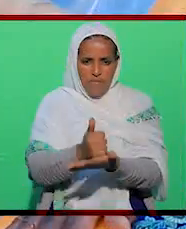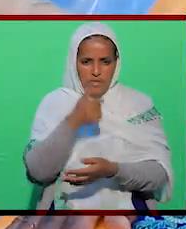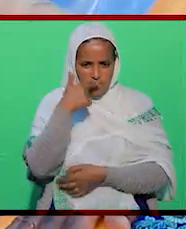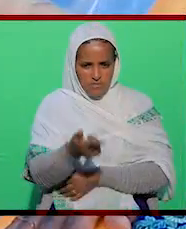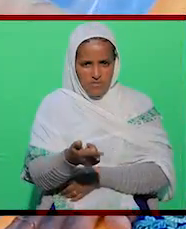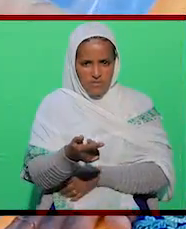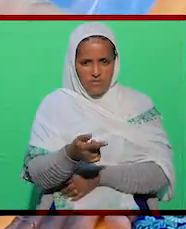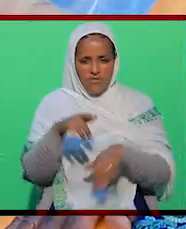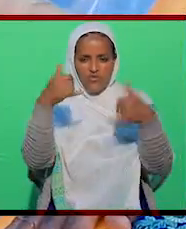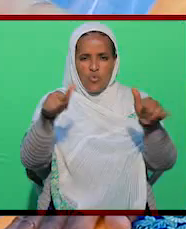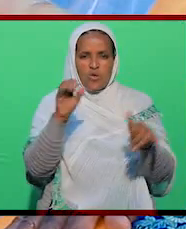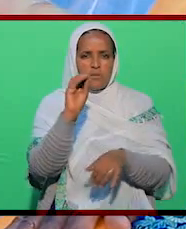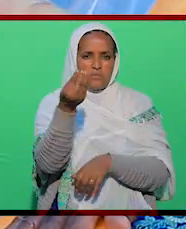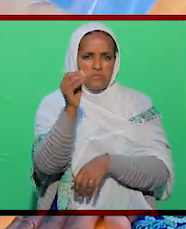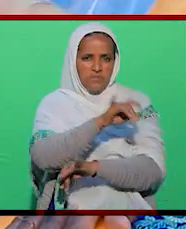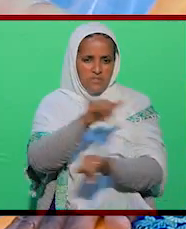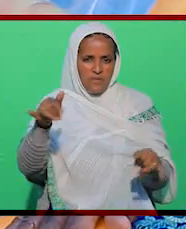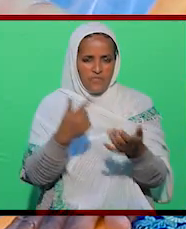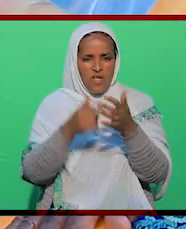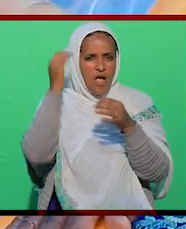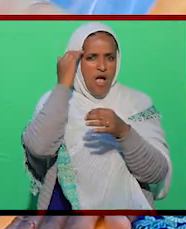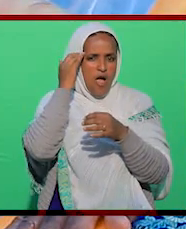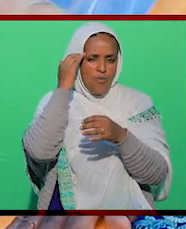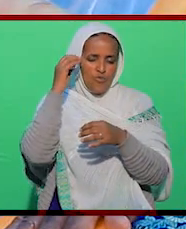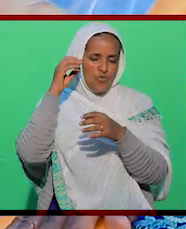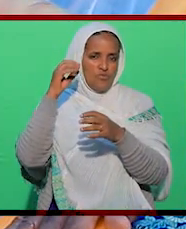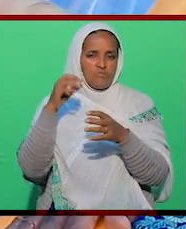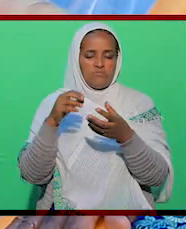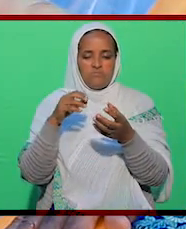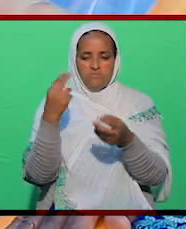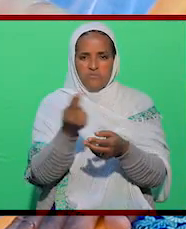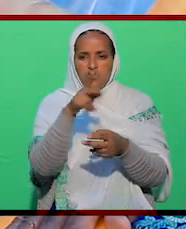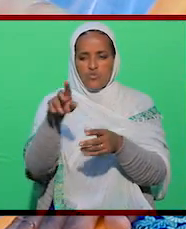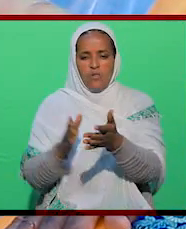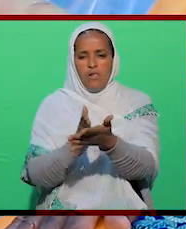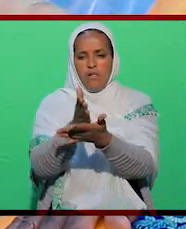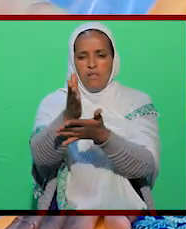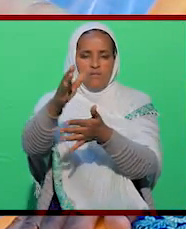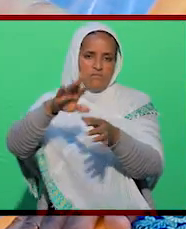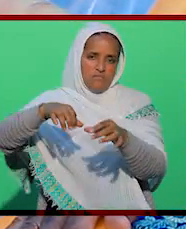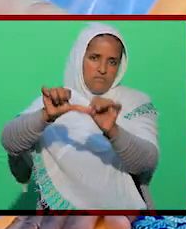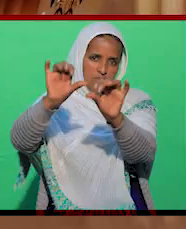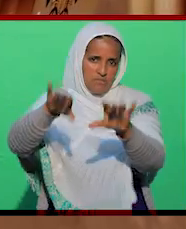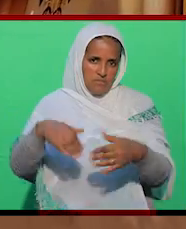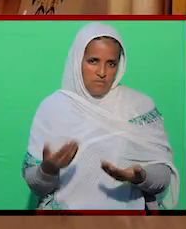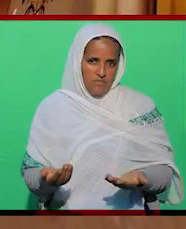አሜን እሺ አለ። አንድ ይጫወቱበታል። እና እኛ አይምሯችን እስካልተጠቀምንበት ድረስ እነሱ ማጭበርበራቸውን